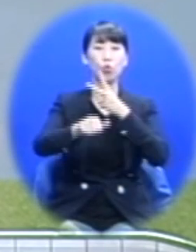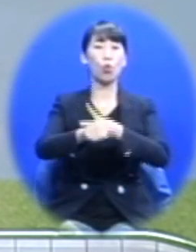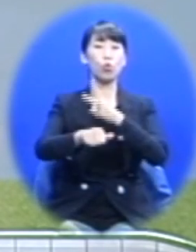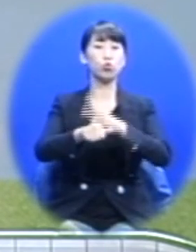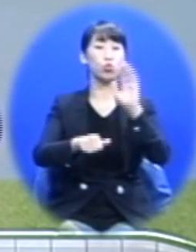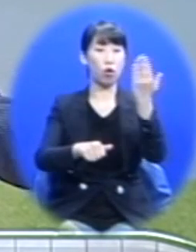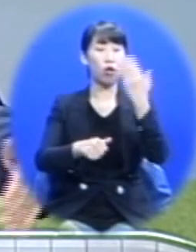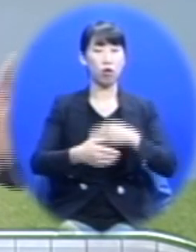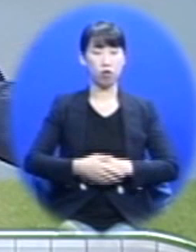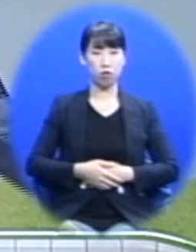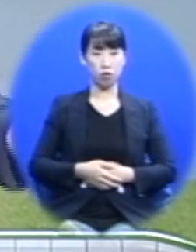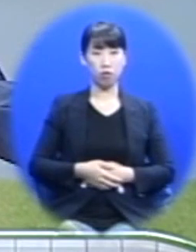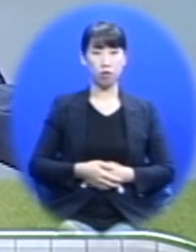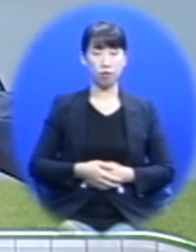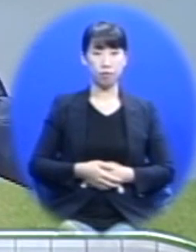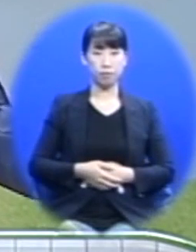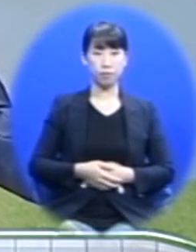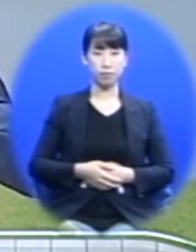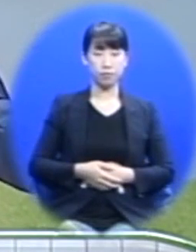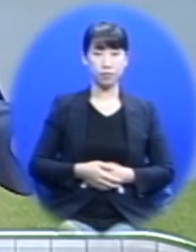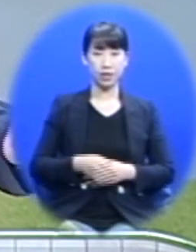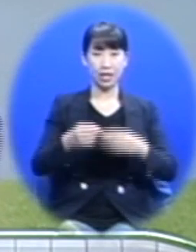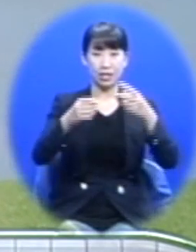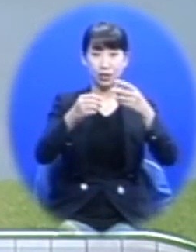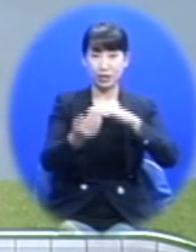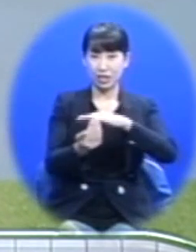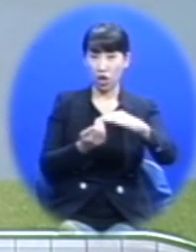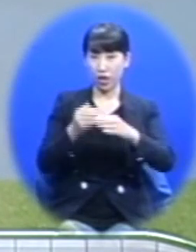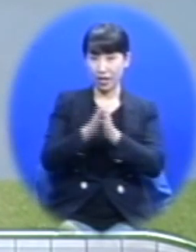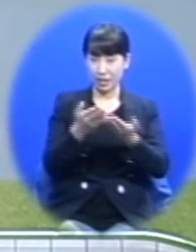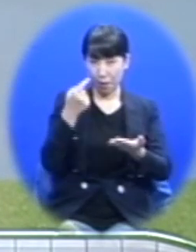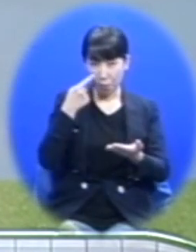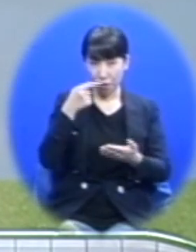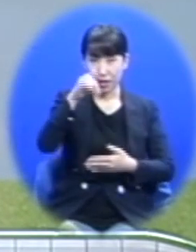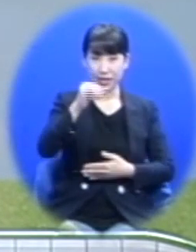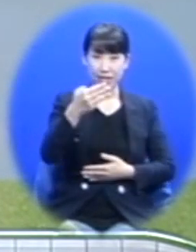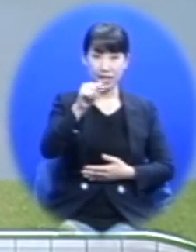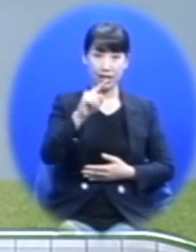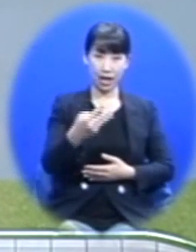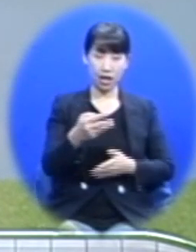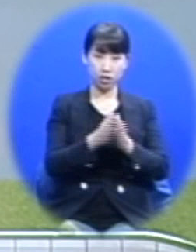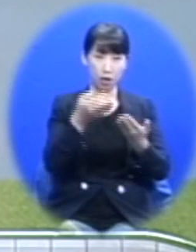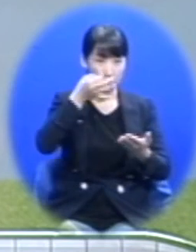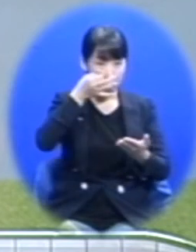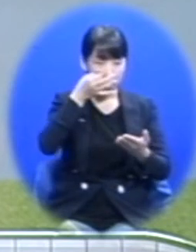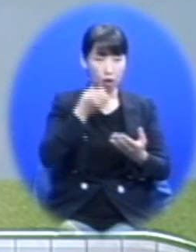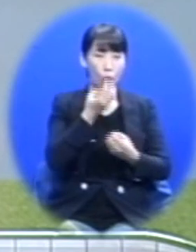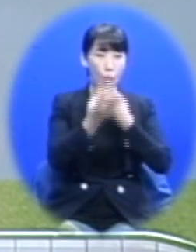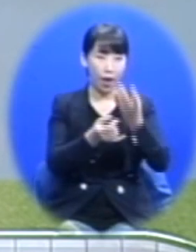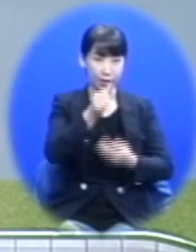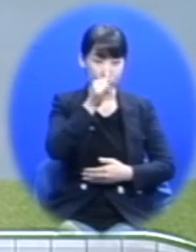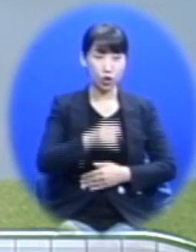그건 이분의 이전 책, 길갈이라는 책 속에 이미 그 간증이 나와요. 근데 이